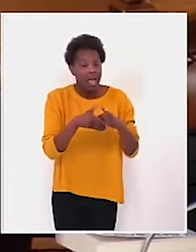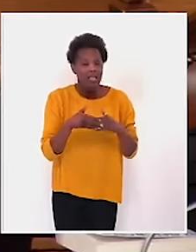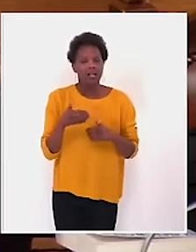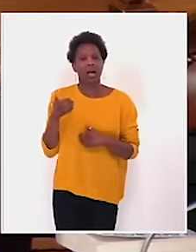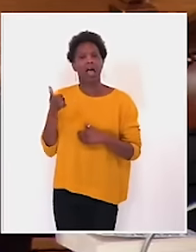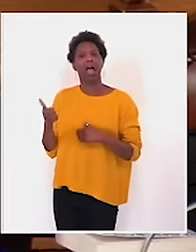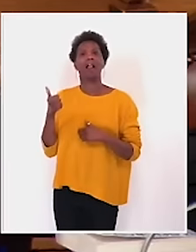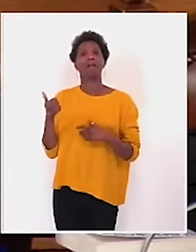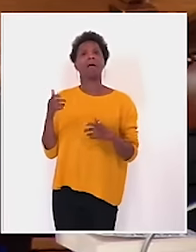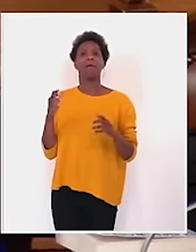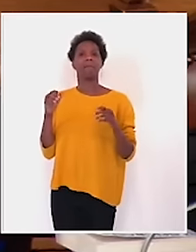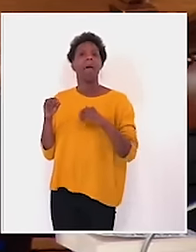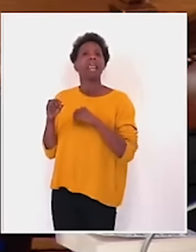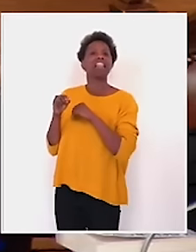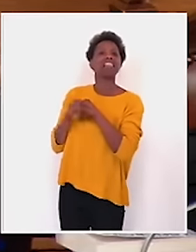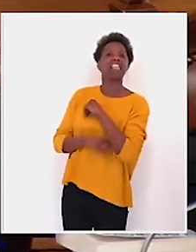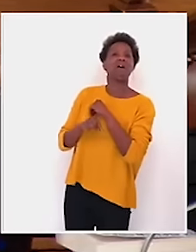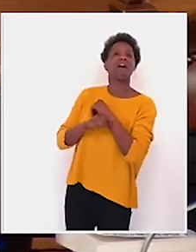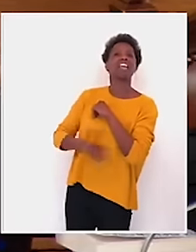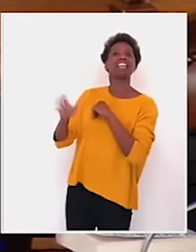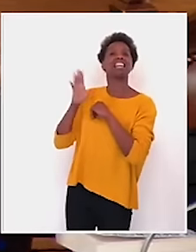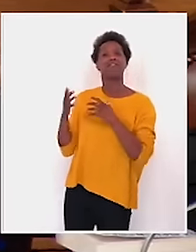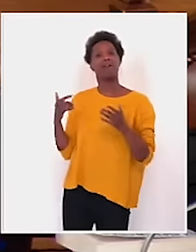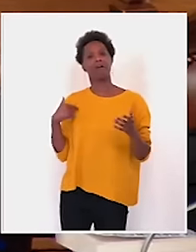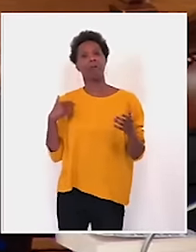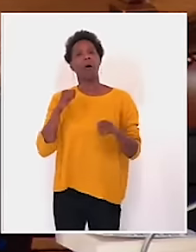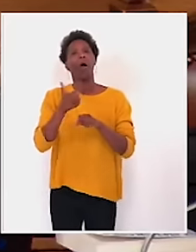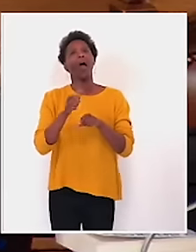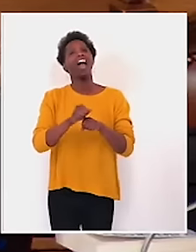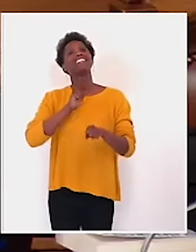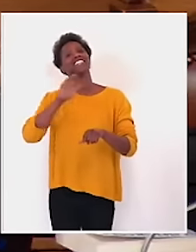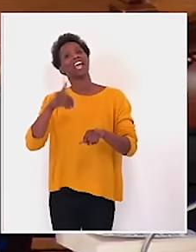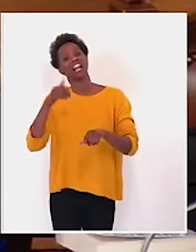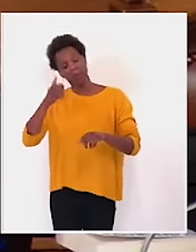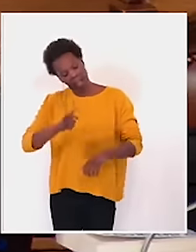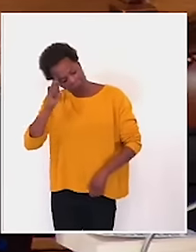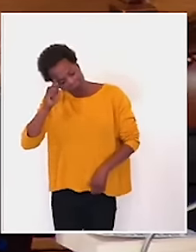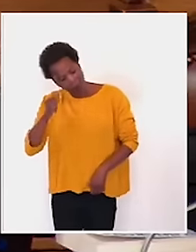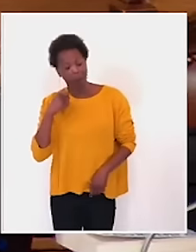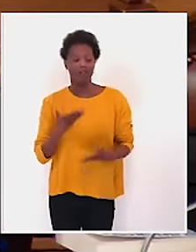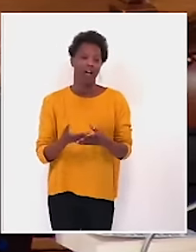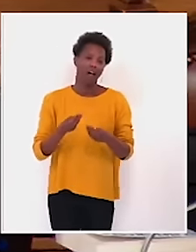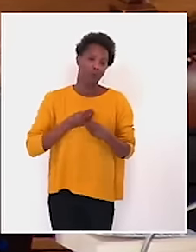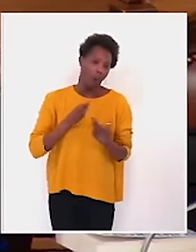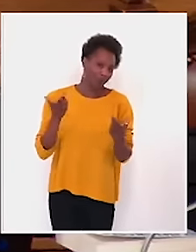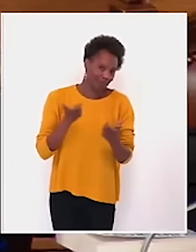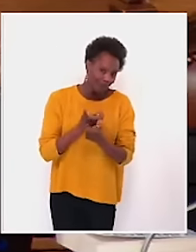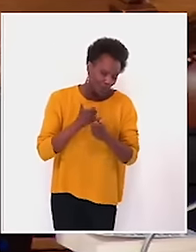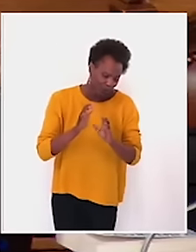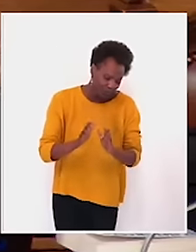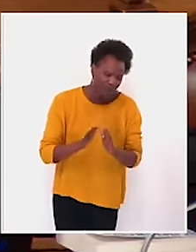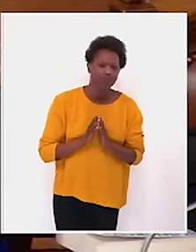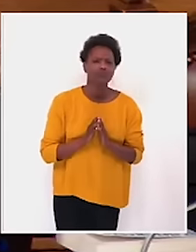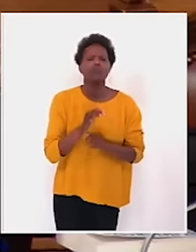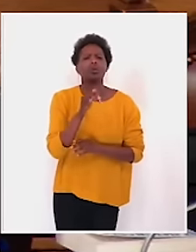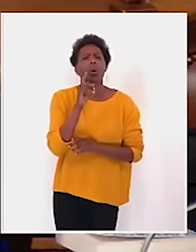une terroriste d'il y a un siècle, comme les écolos aujourd'hui. C'est quand même assez rigolo pour l'histoire. Voilà, donc c'était ça qu'on voulait dire. Et puis juste un petit truc,